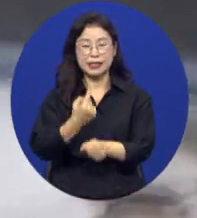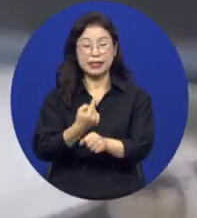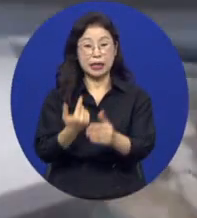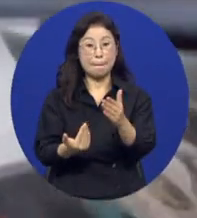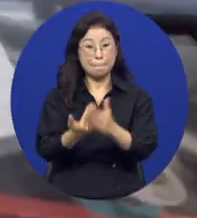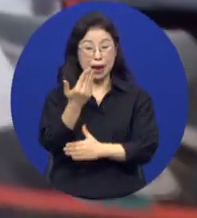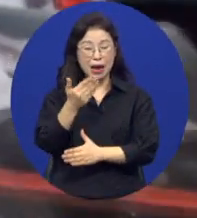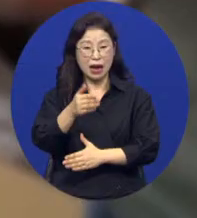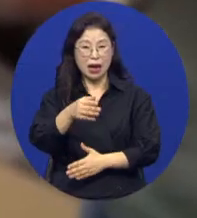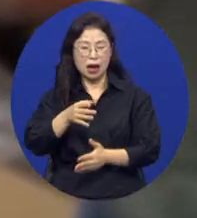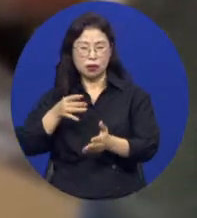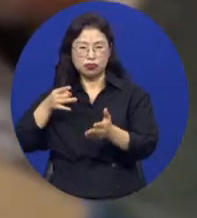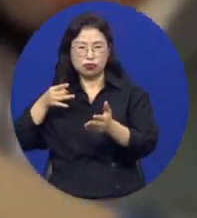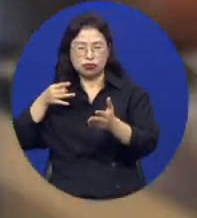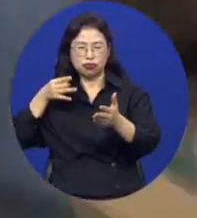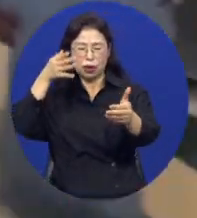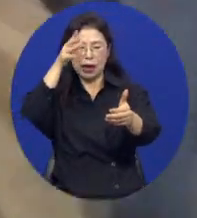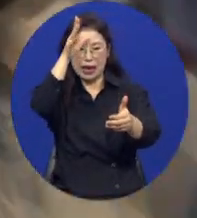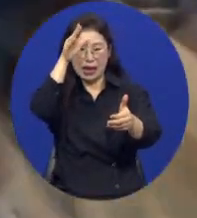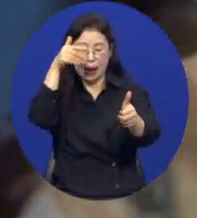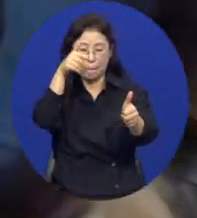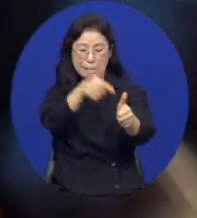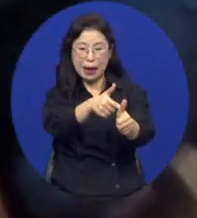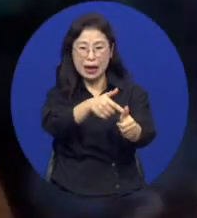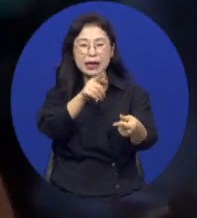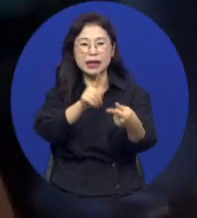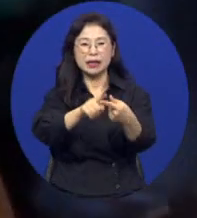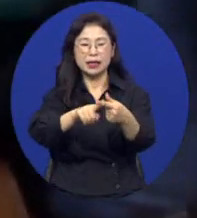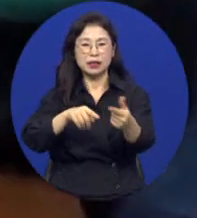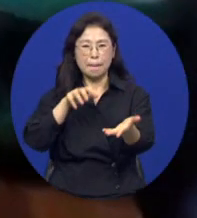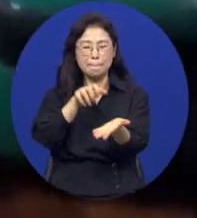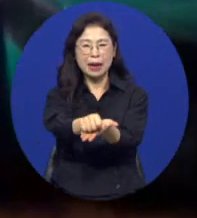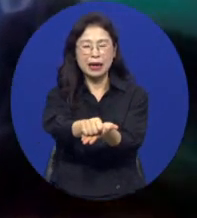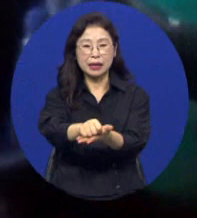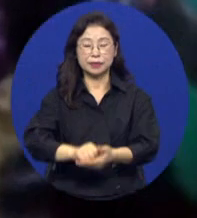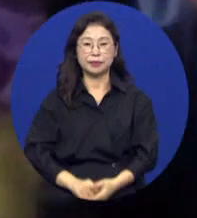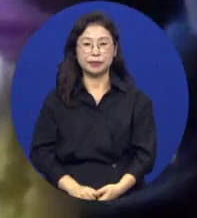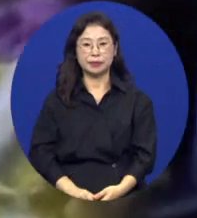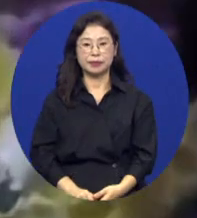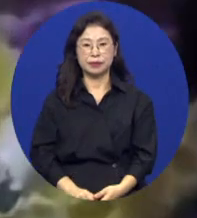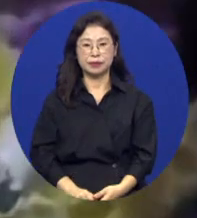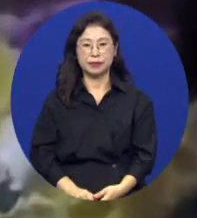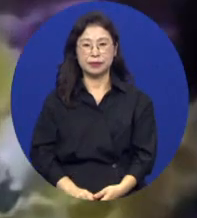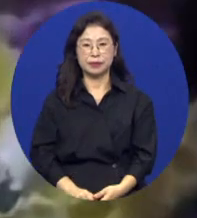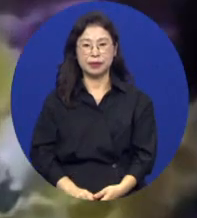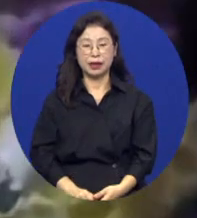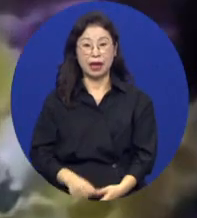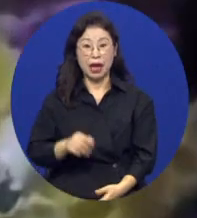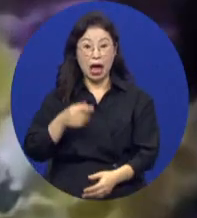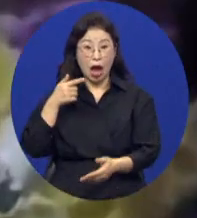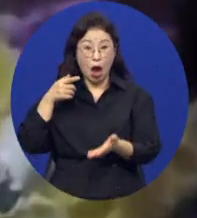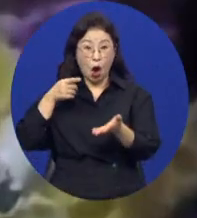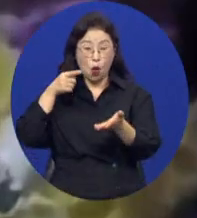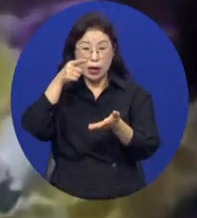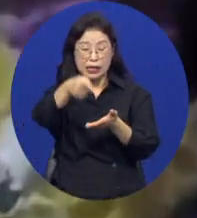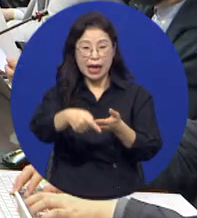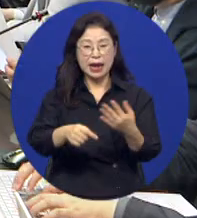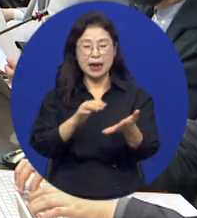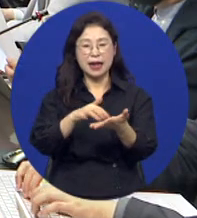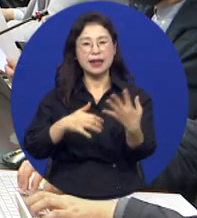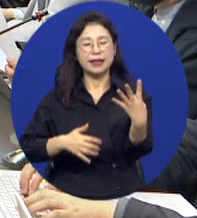발생한 화살 맞은 개 사건의 용의자를 찾아내 현장을 급습한 겁니다 이날 찾아낸 화살은 모두